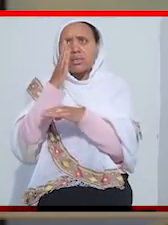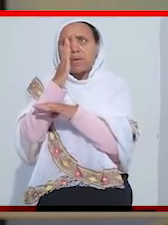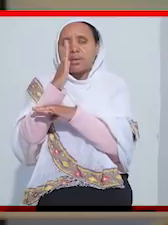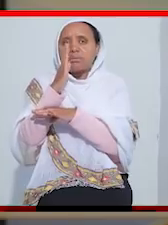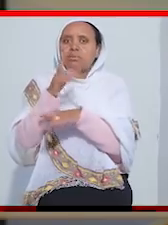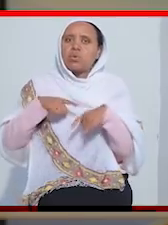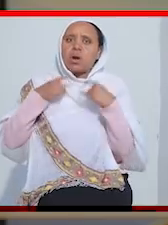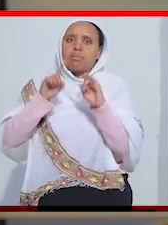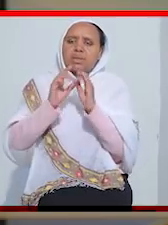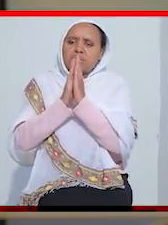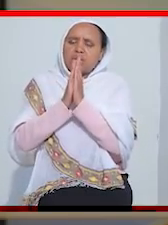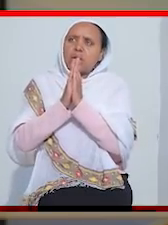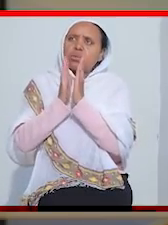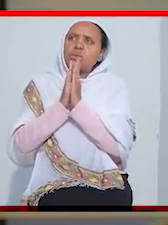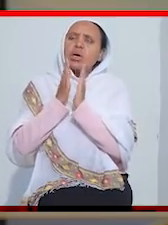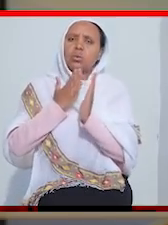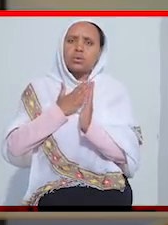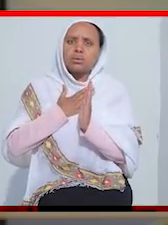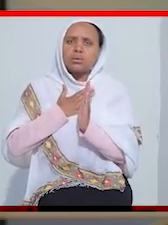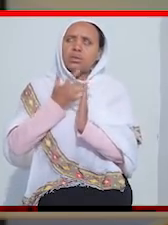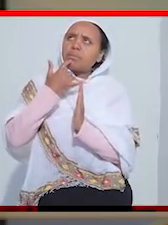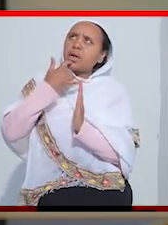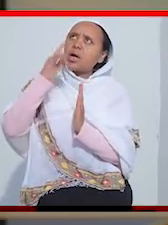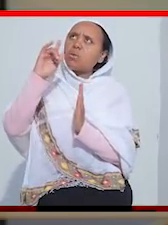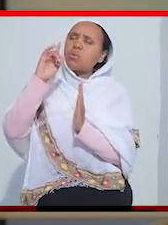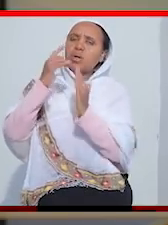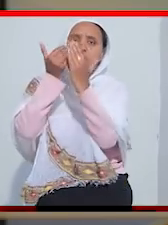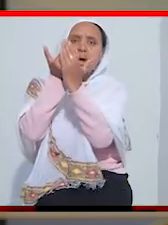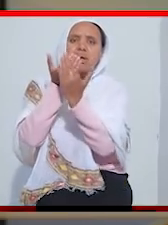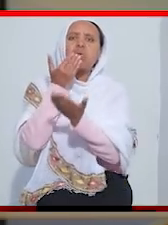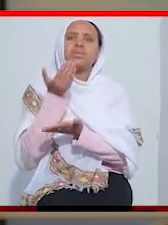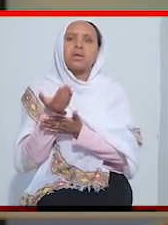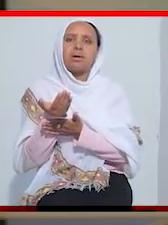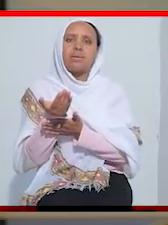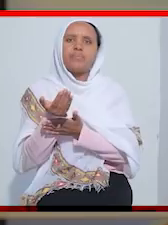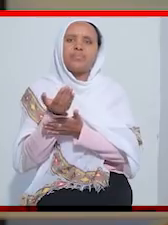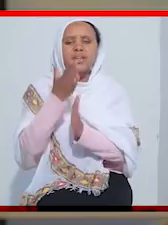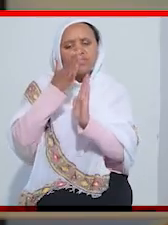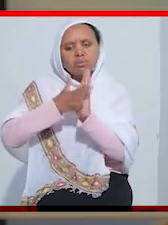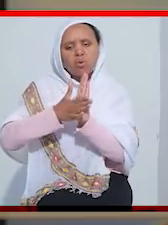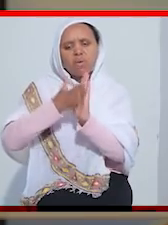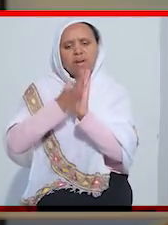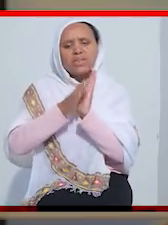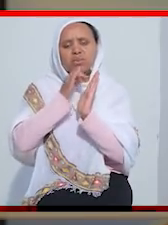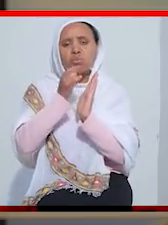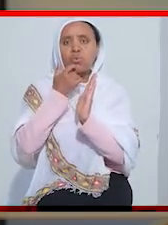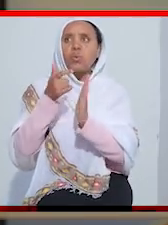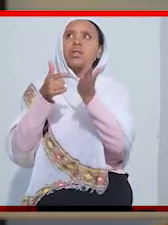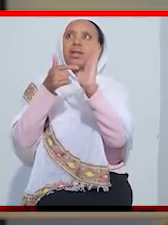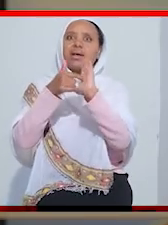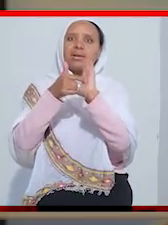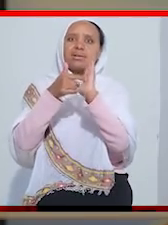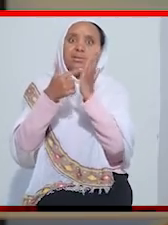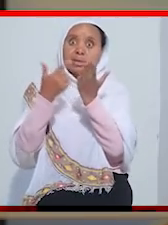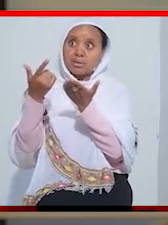ይኖረው። በፊትህ ነው የቆሙ የምጸልየው ጸሎት የምናገረውን የማቀርበውን ምስጋና እፈጽመዋለሁ አልፈጽመውም